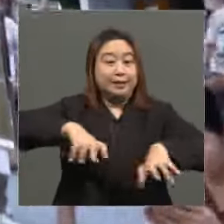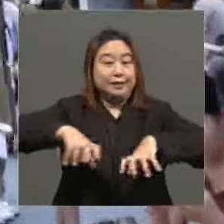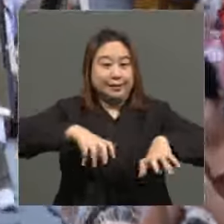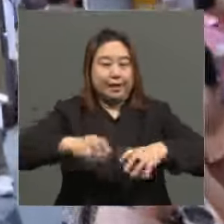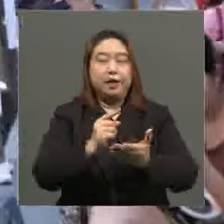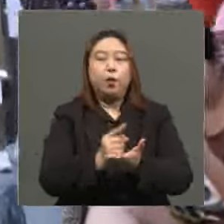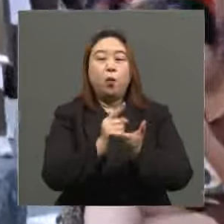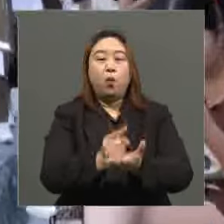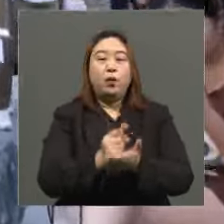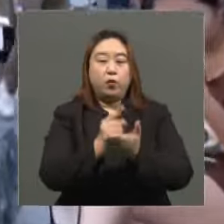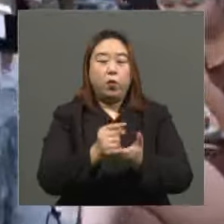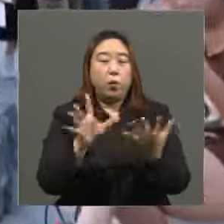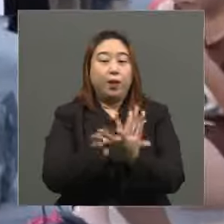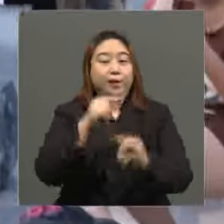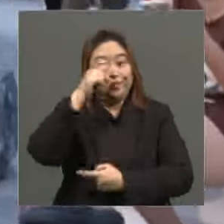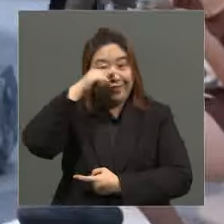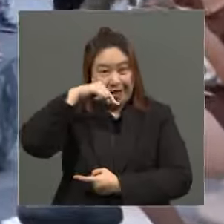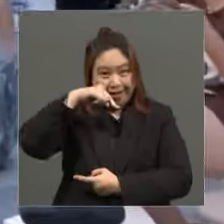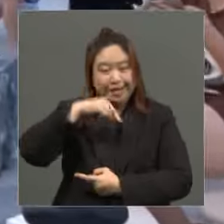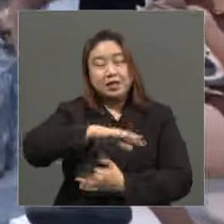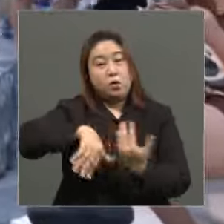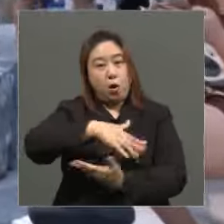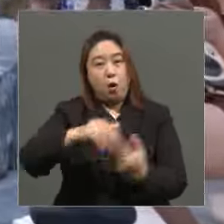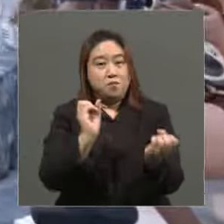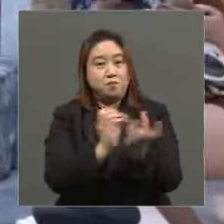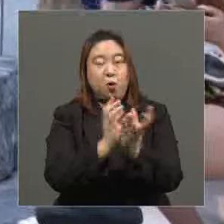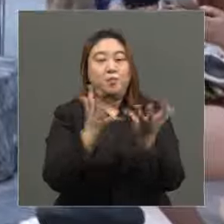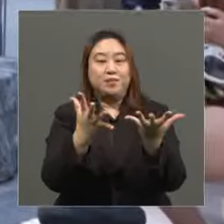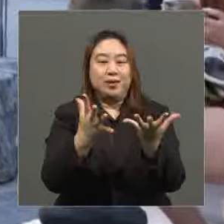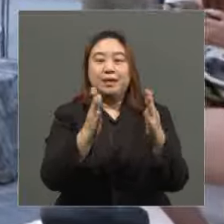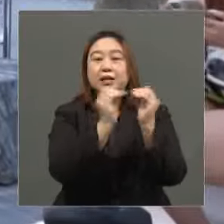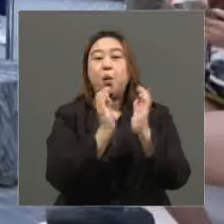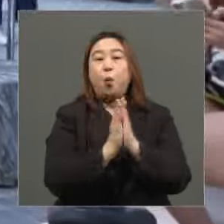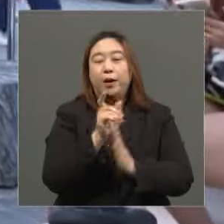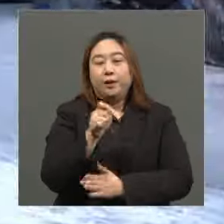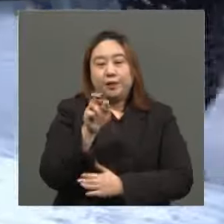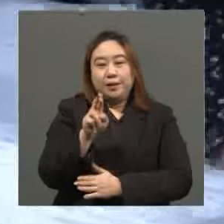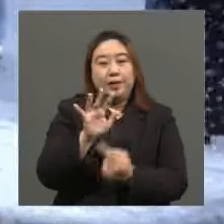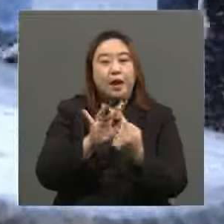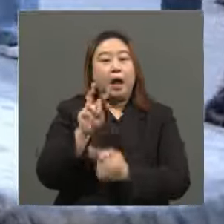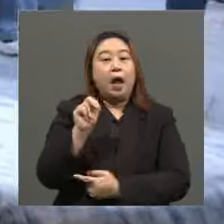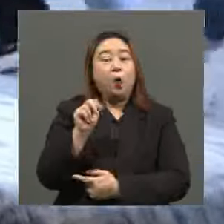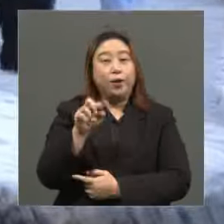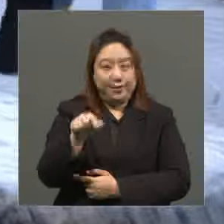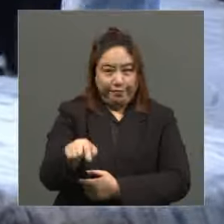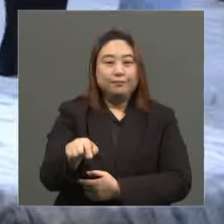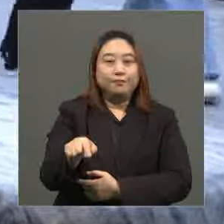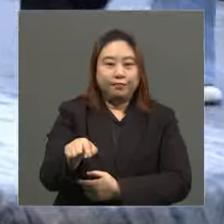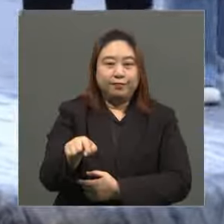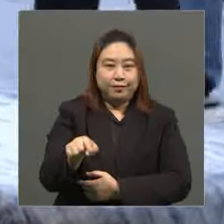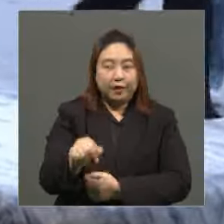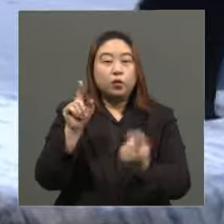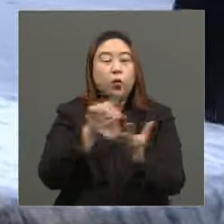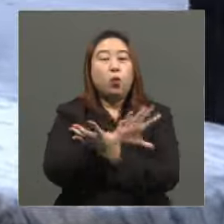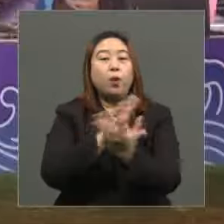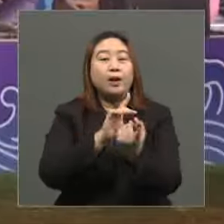อยกระทงวิถีไทยปลอดภัยใส่ใจสิ่งแวดล้อมที่วัดอรุณราชวรารามราชวรมหาวิหารเพื่อสืบสาน